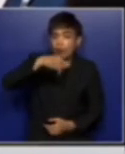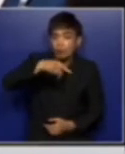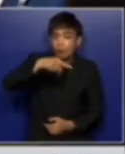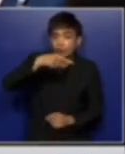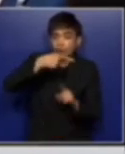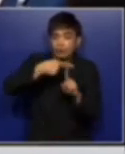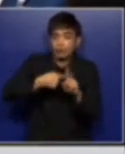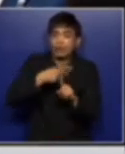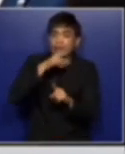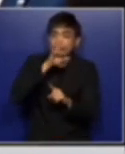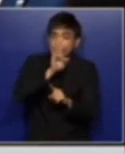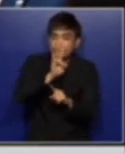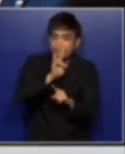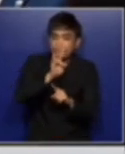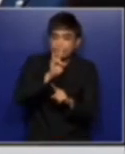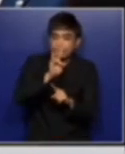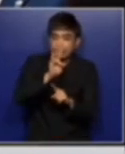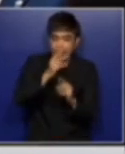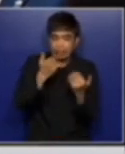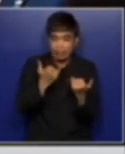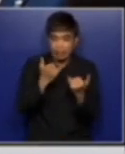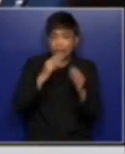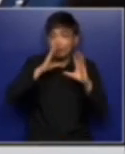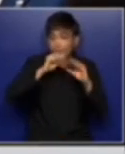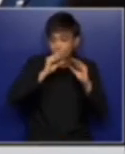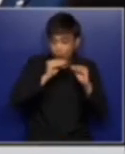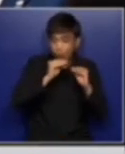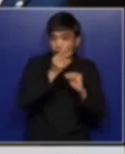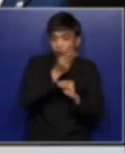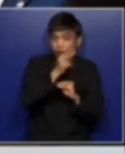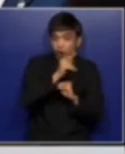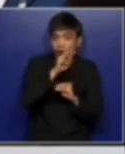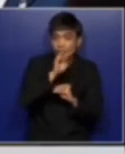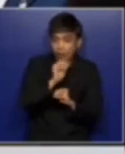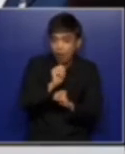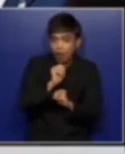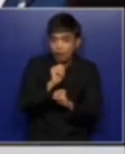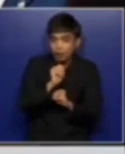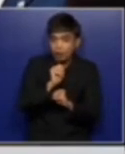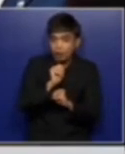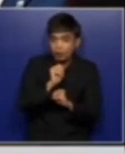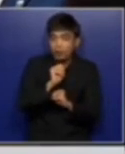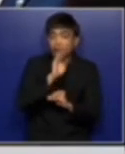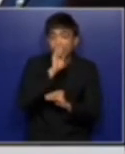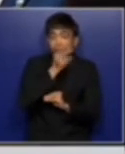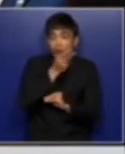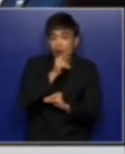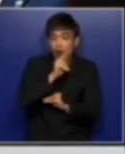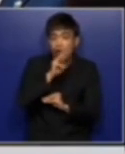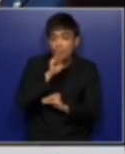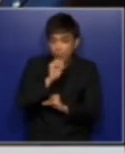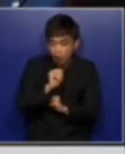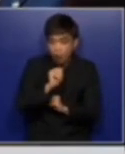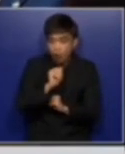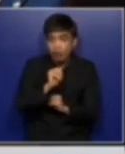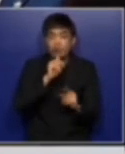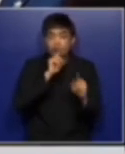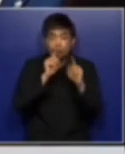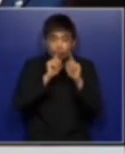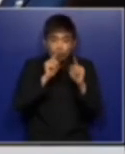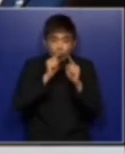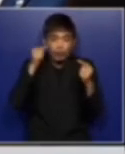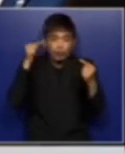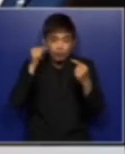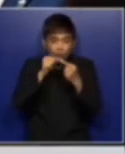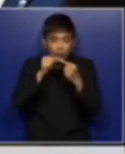มเนี่ยที่ท่านจะมีการประชุมคณะรัฐมนตรีเนี่ยถ้าท่านนายกรัฐมนตรีและครม.เนี่ยเอาเรื่องรถไฟฟ้าสาย